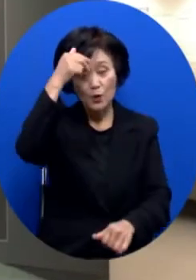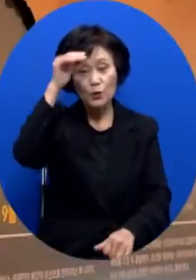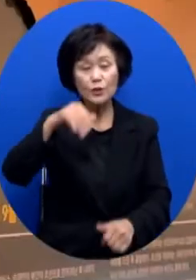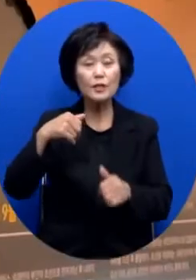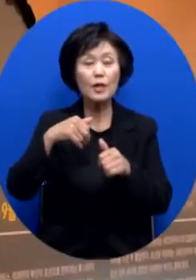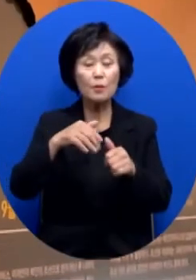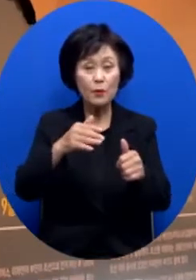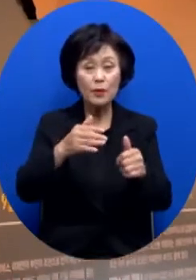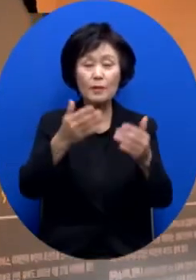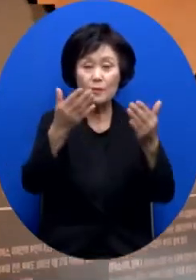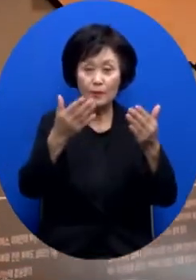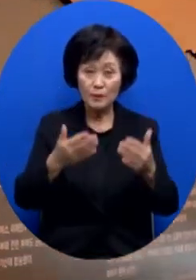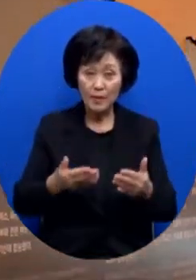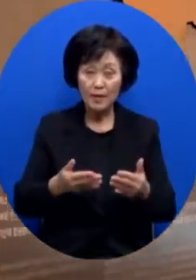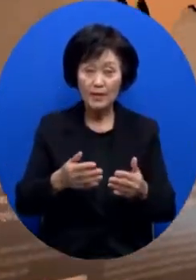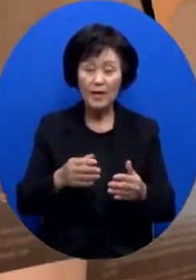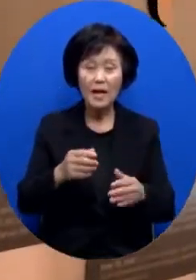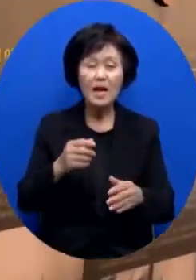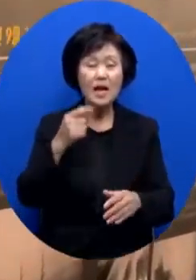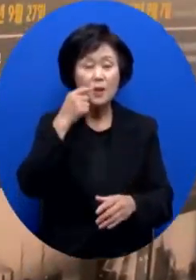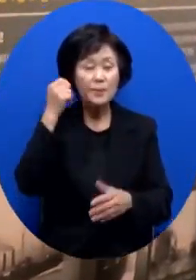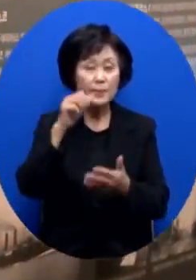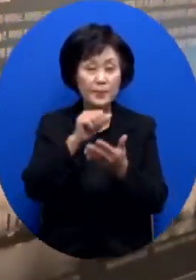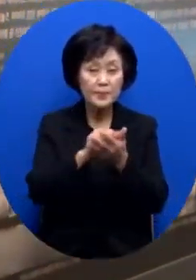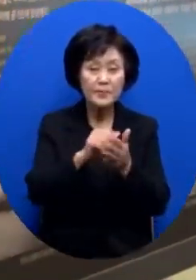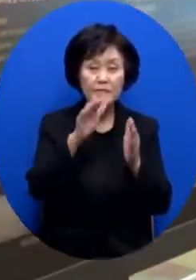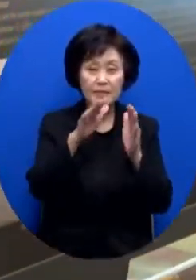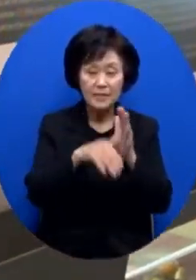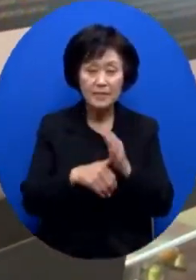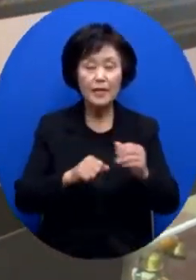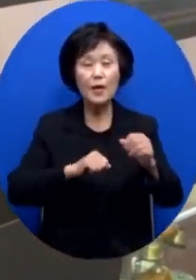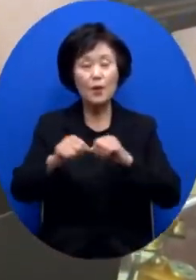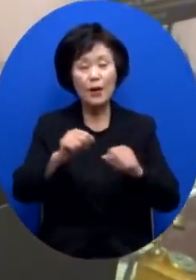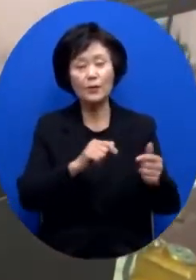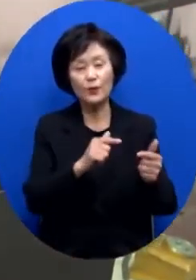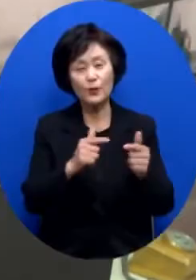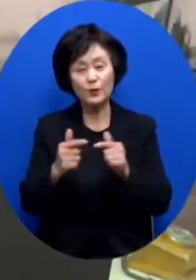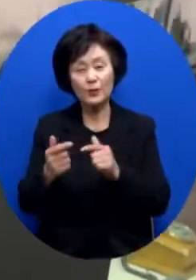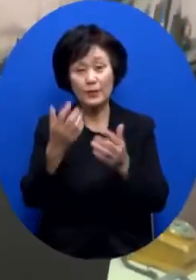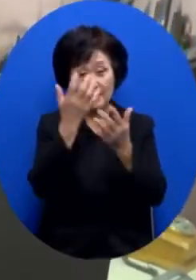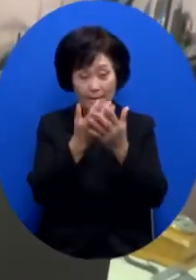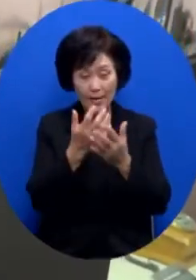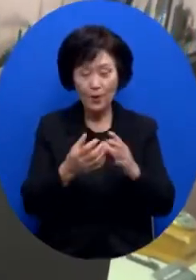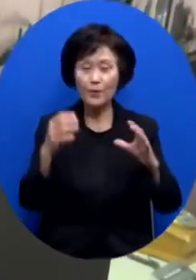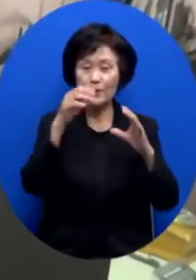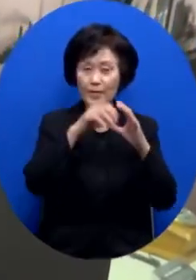배경을 포함해 일제강점기 전주 개신교인들의 활동을 담은 자료를 전시하고